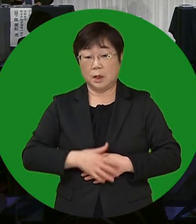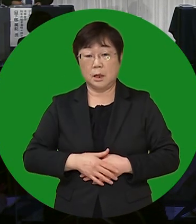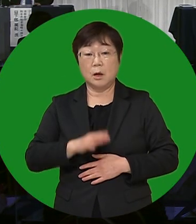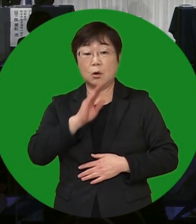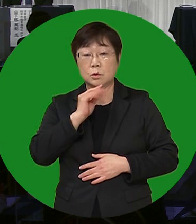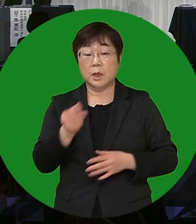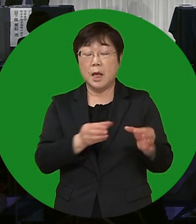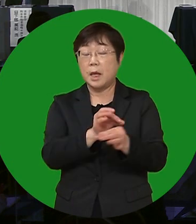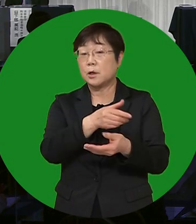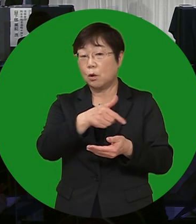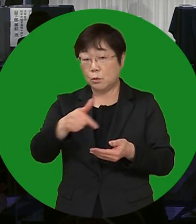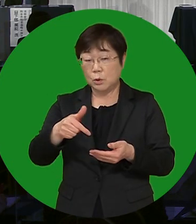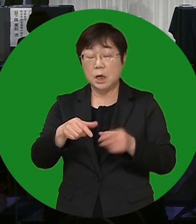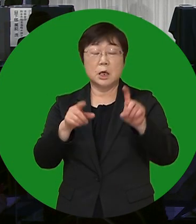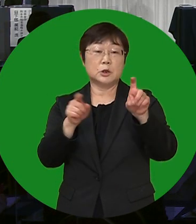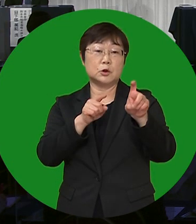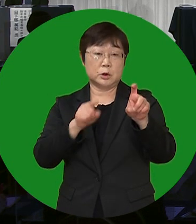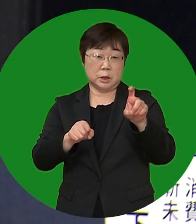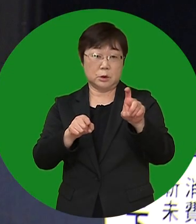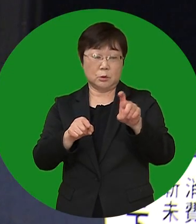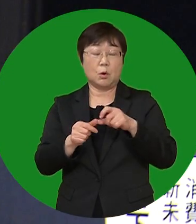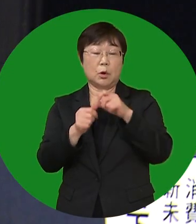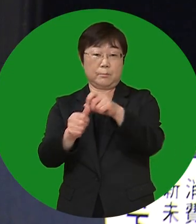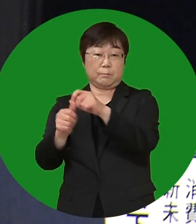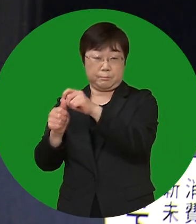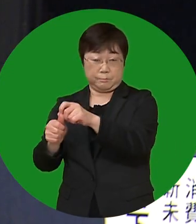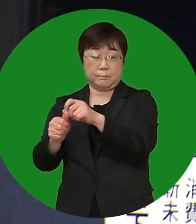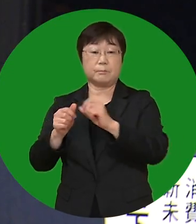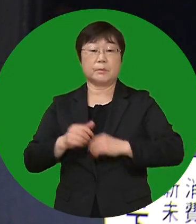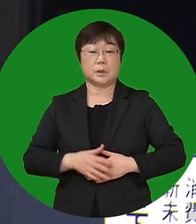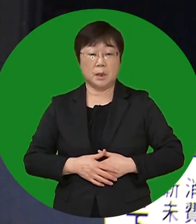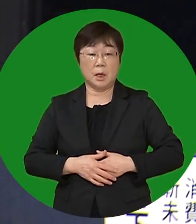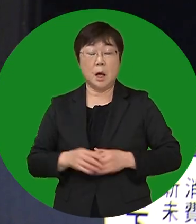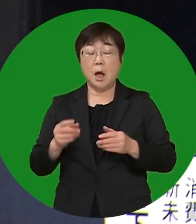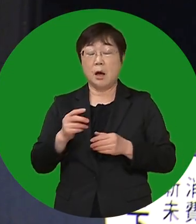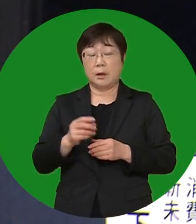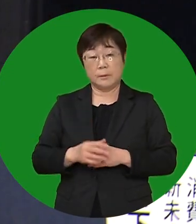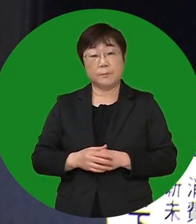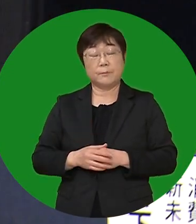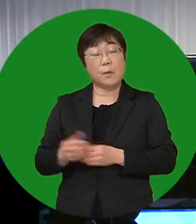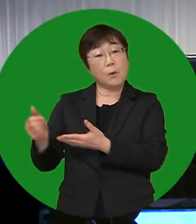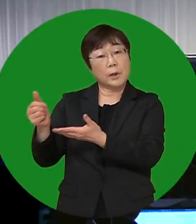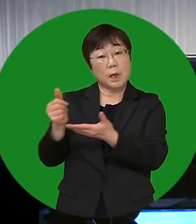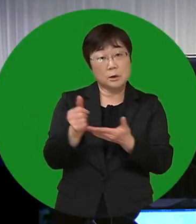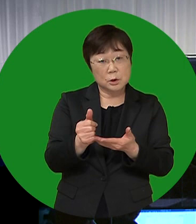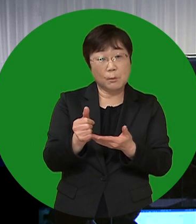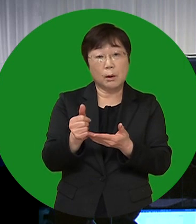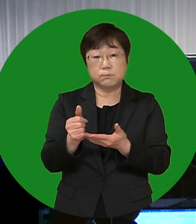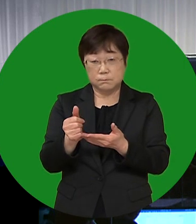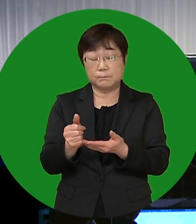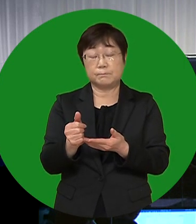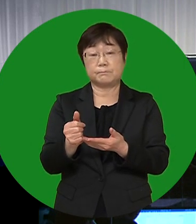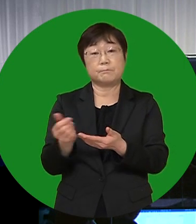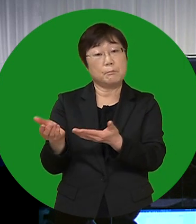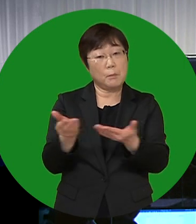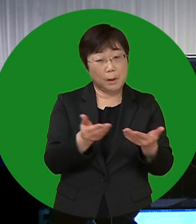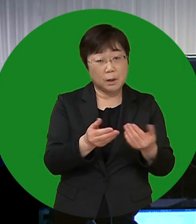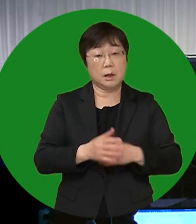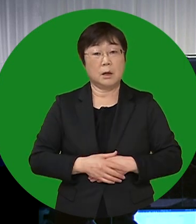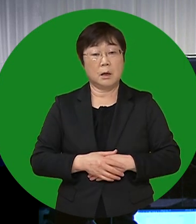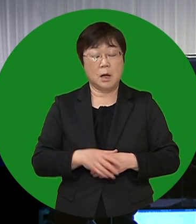本店営業部には10名のフロアー10段と配置しておりますロビーのフロアー10段とがお客様をお出迎えし